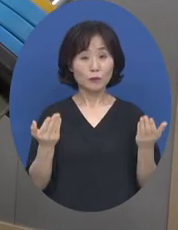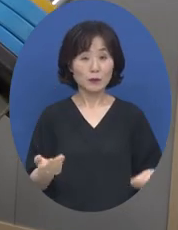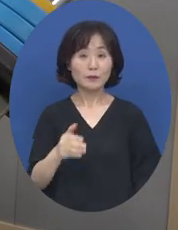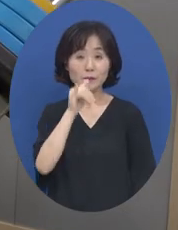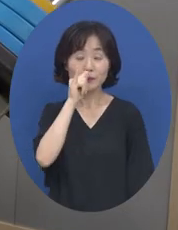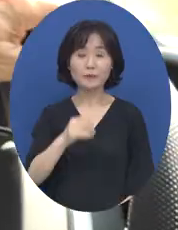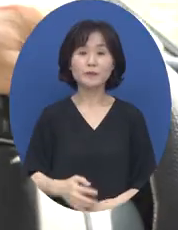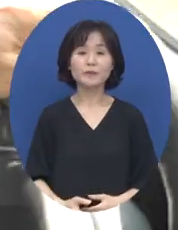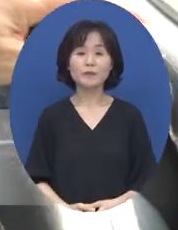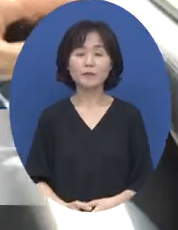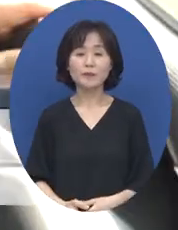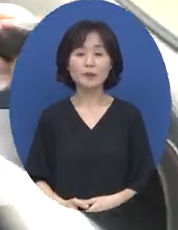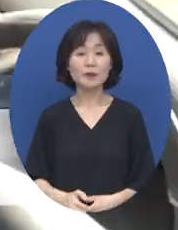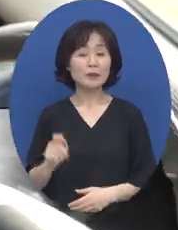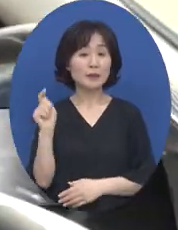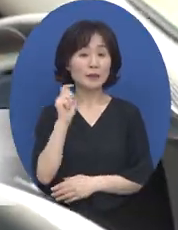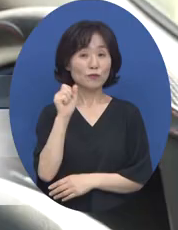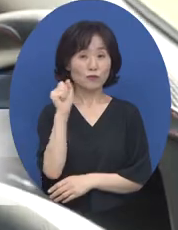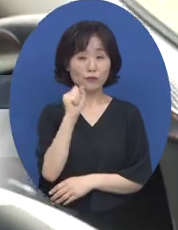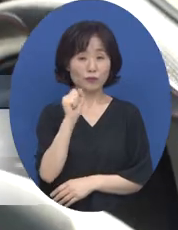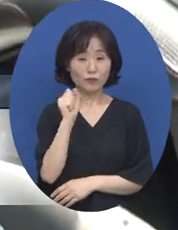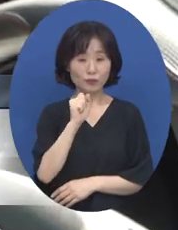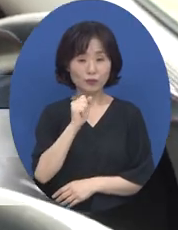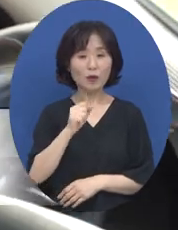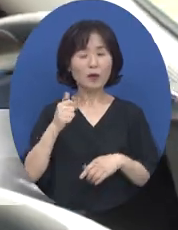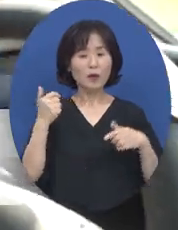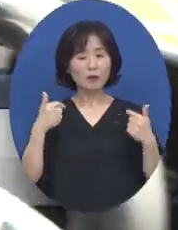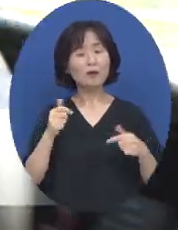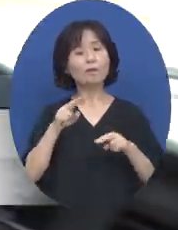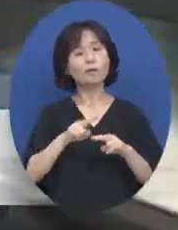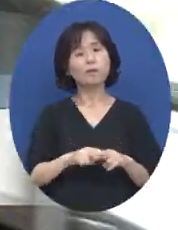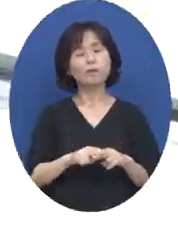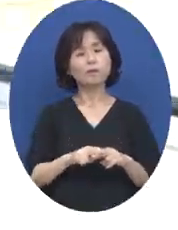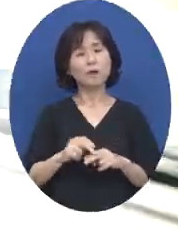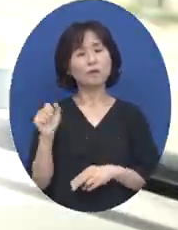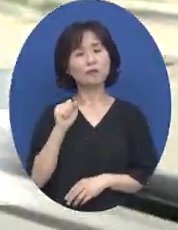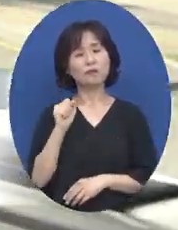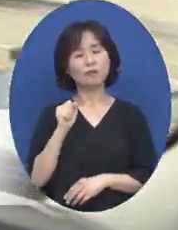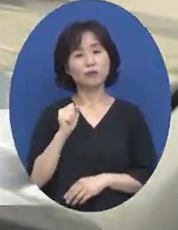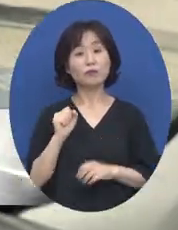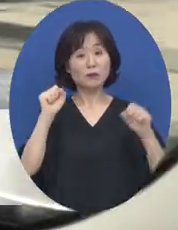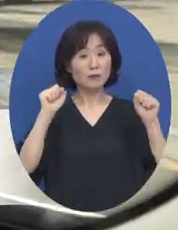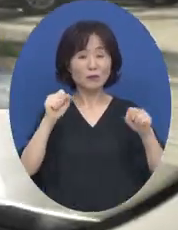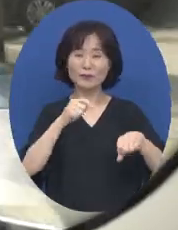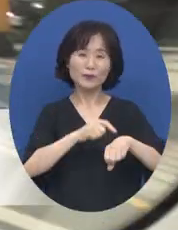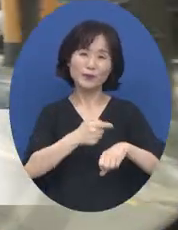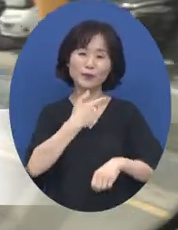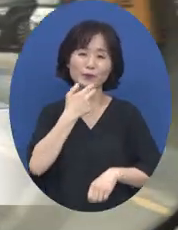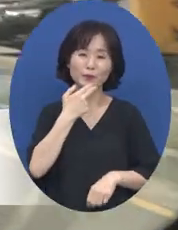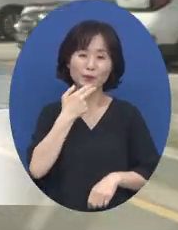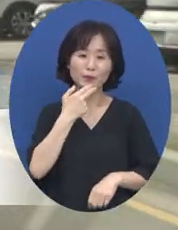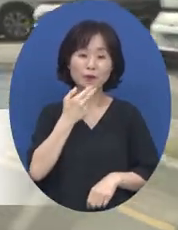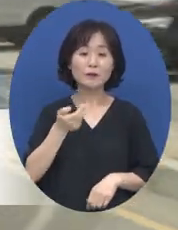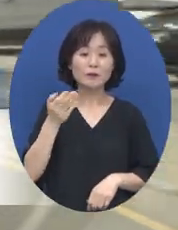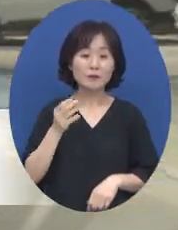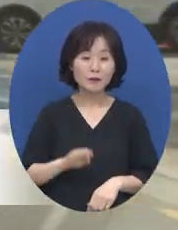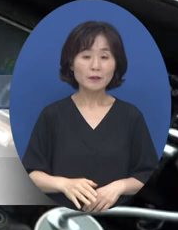취합니다. 택시를 하다 보니까요, 늘 앉아 있지 않습니까? 그리고 운동할 시간이 사실 없어요.